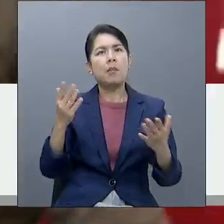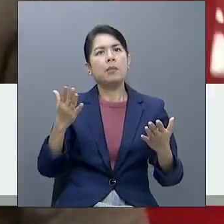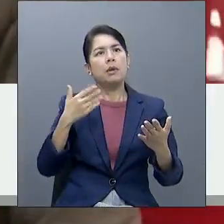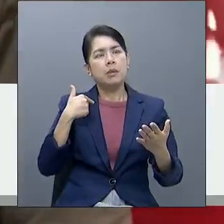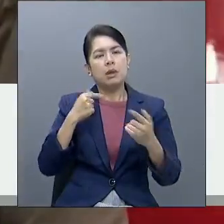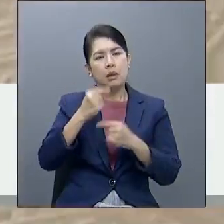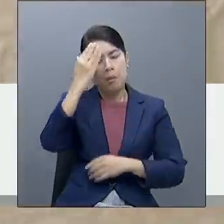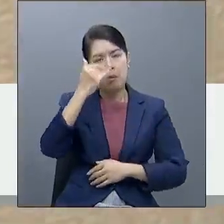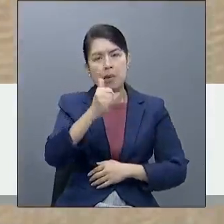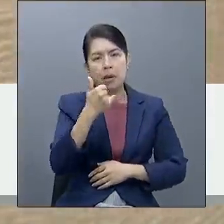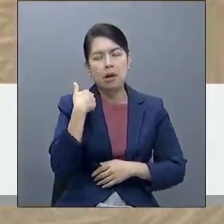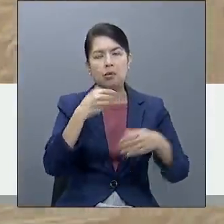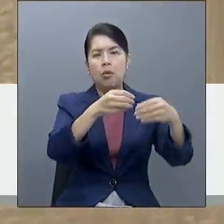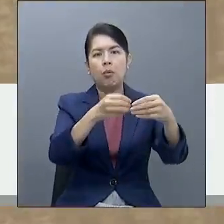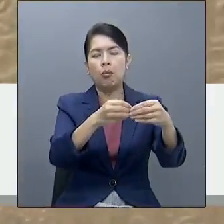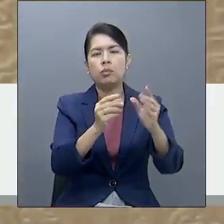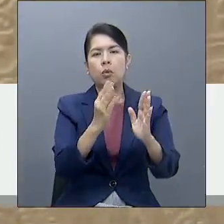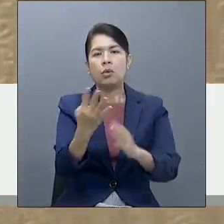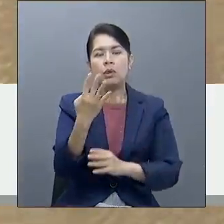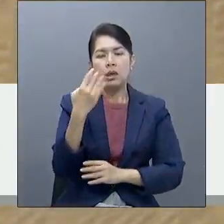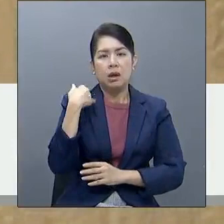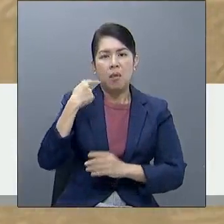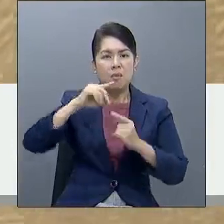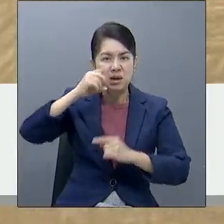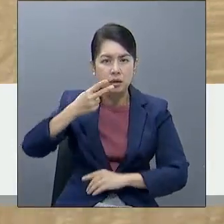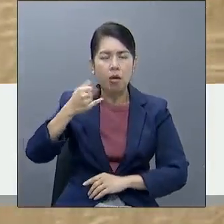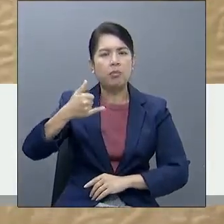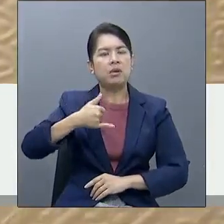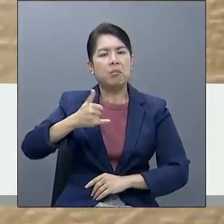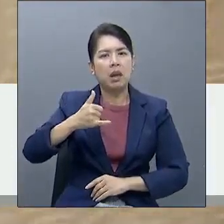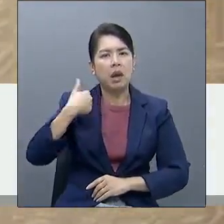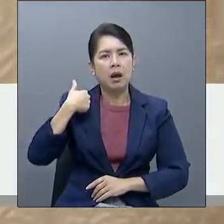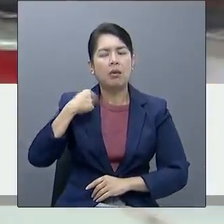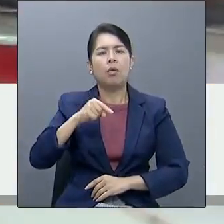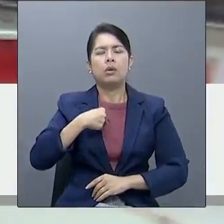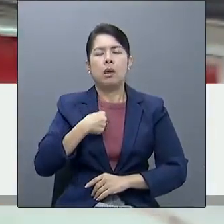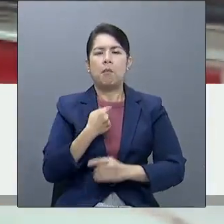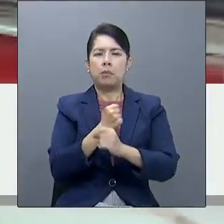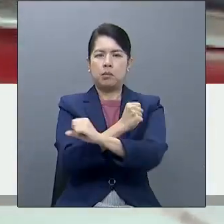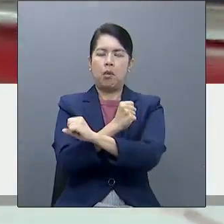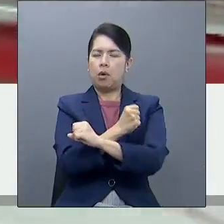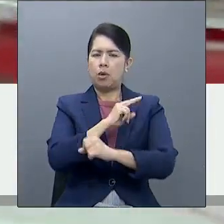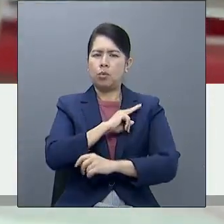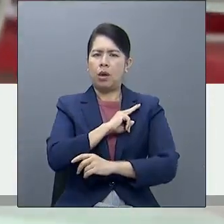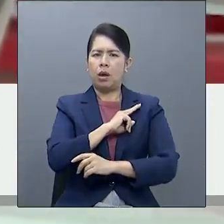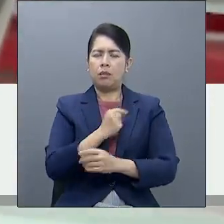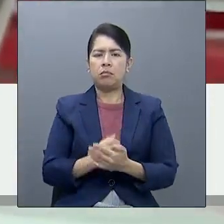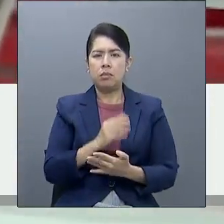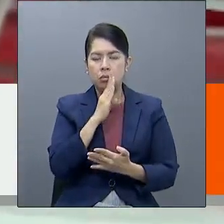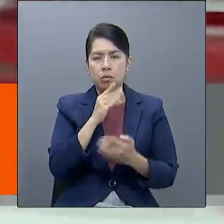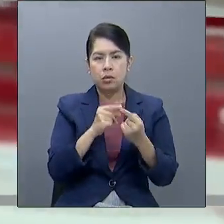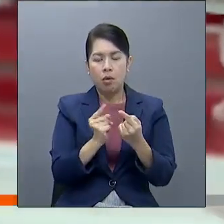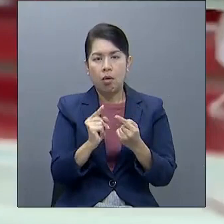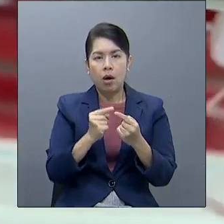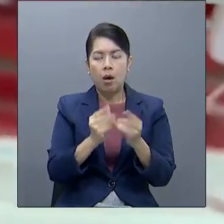อาจจะกลับเข้ามาในร้านได้อีกซึ่งการใช้อาวุธปืนยิงไปยังผู้ก่อเหตุจึงเป็นการกระทำเพื่อป้องกันชีวิตและทรัพย์สินจาก